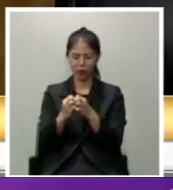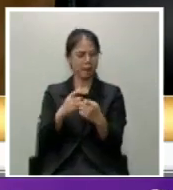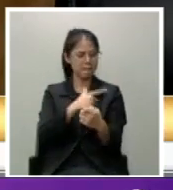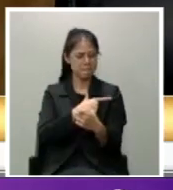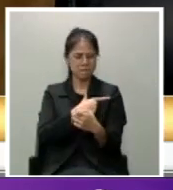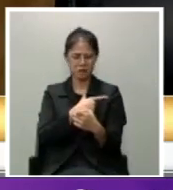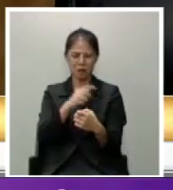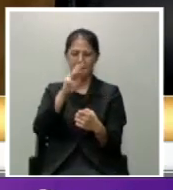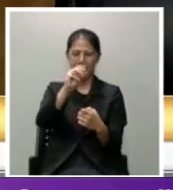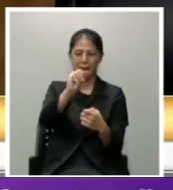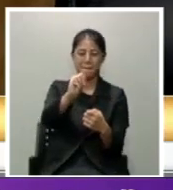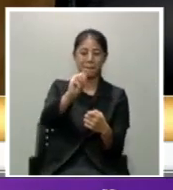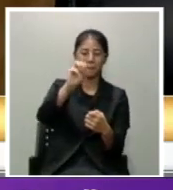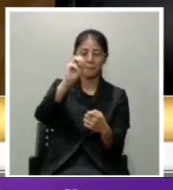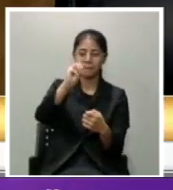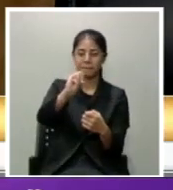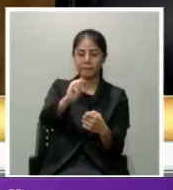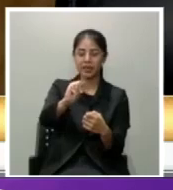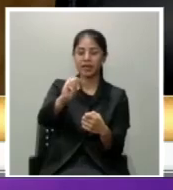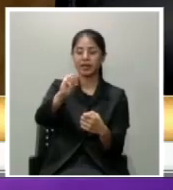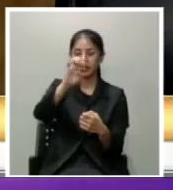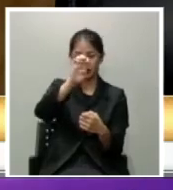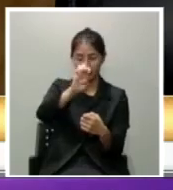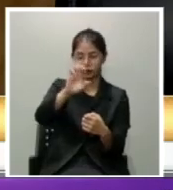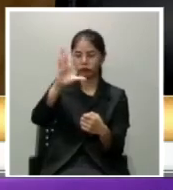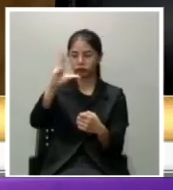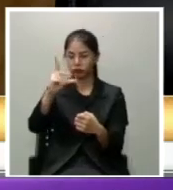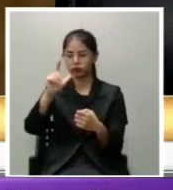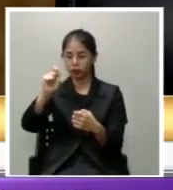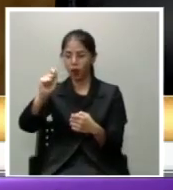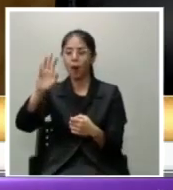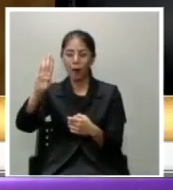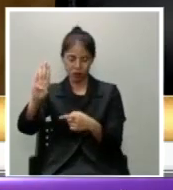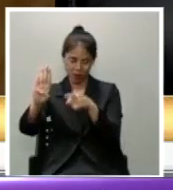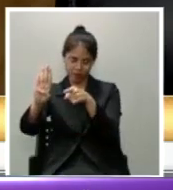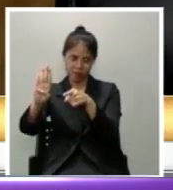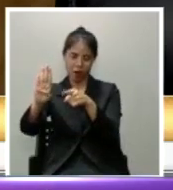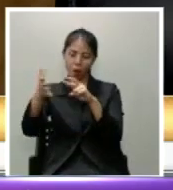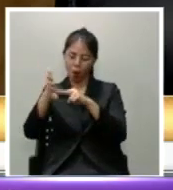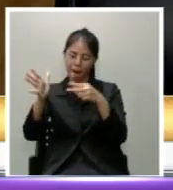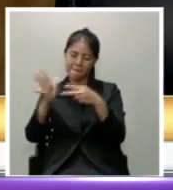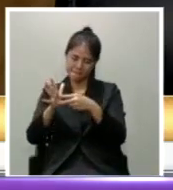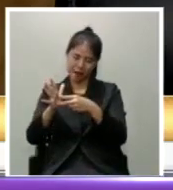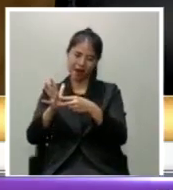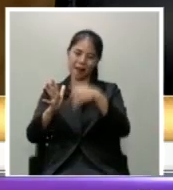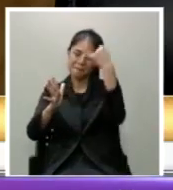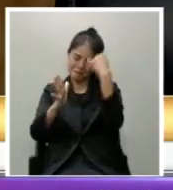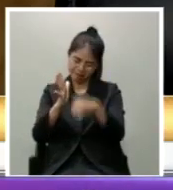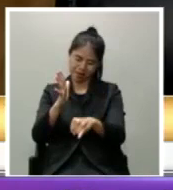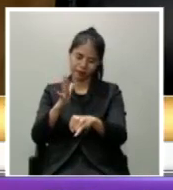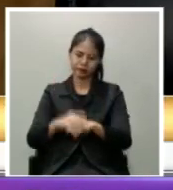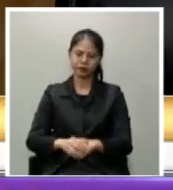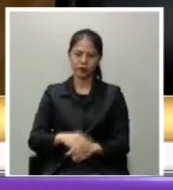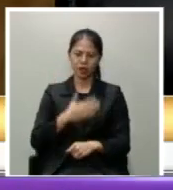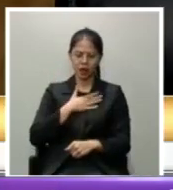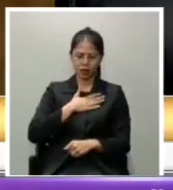รัฐธรรมนูญใช้คำนี้ถ้าเรื่องอย่างนี้ท่านถือเป็นการแทรกแซงก้าวก่ายผ